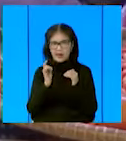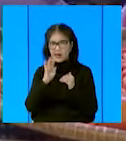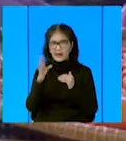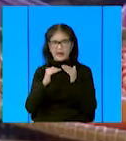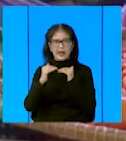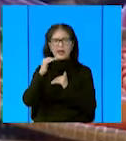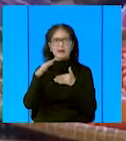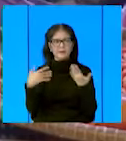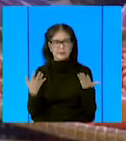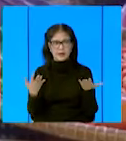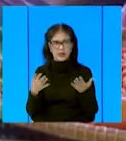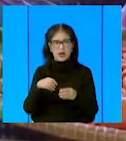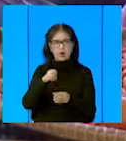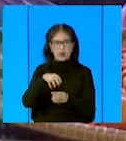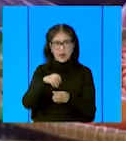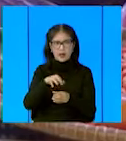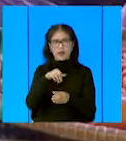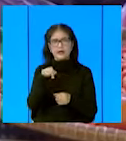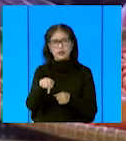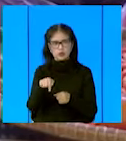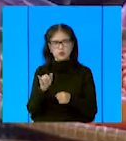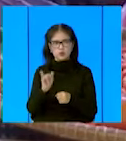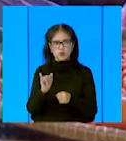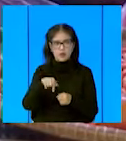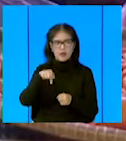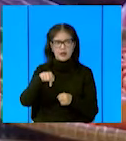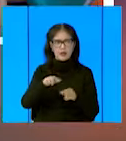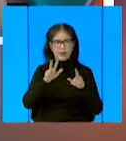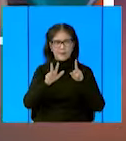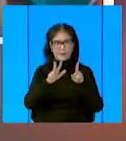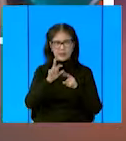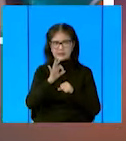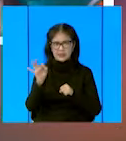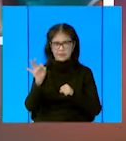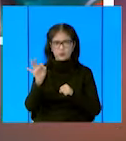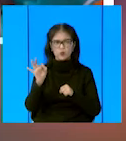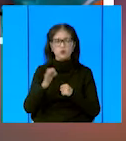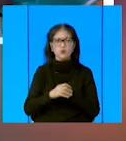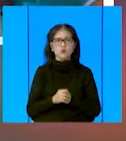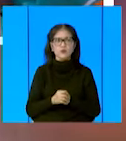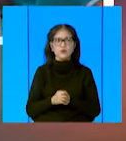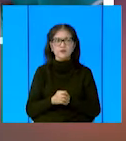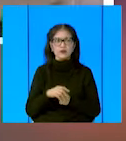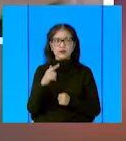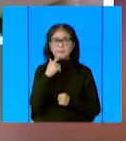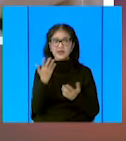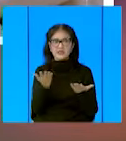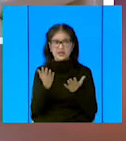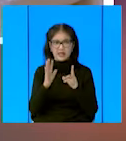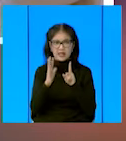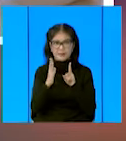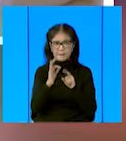harga adalah gula pasir, di mana sekarang dipatok dengan harga Rp18.000 dari harga normal yakni